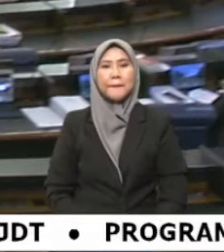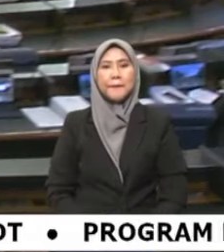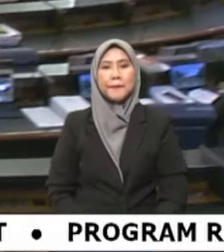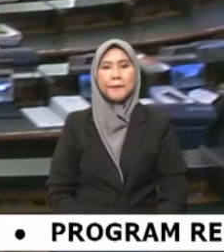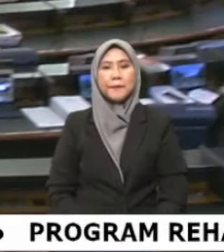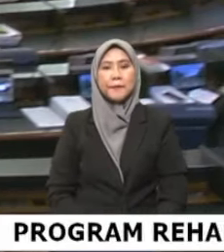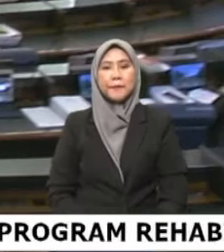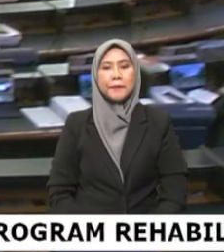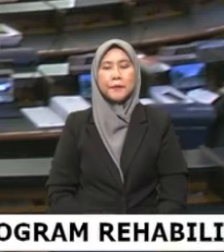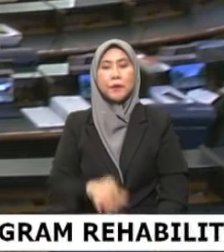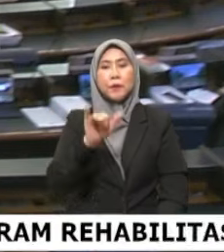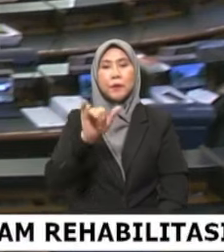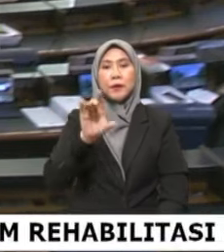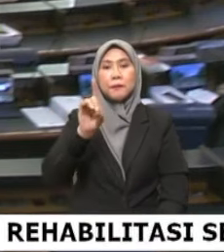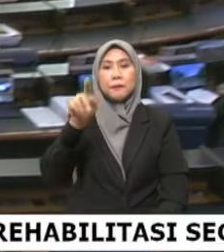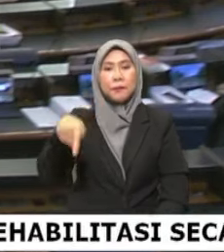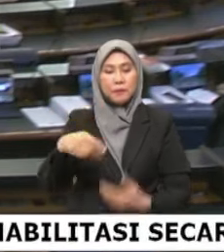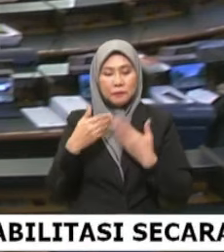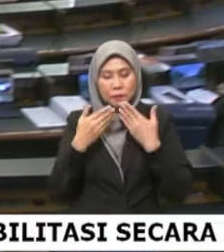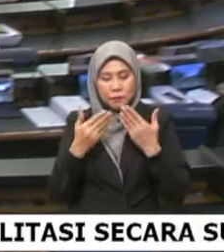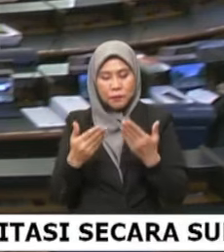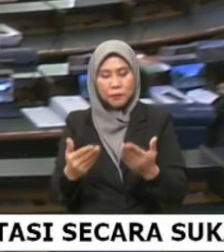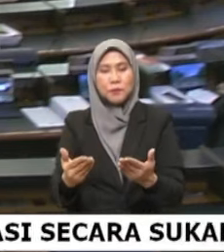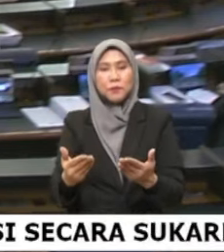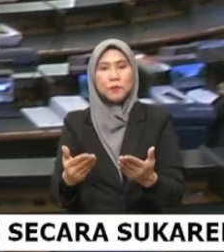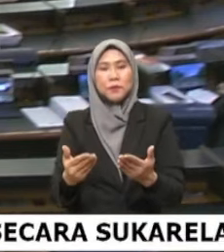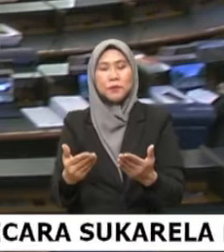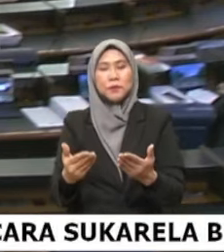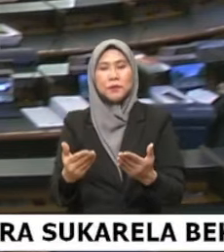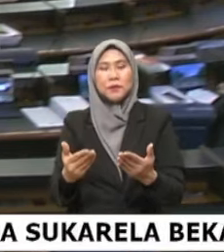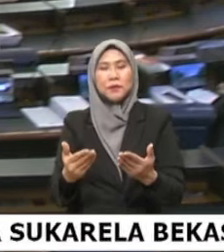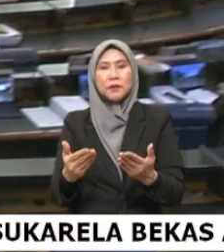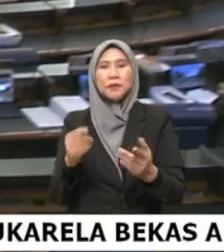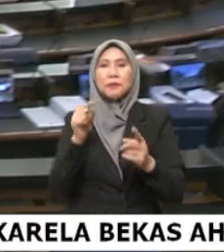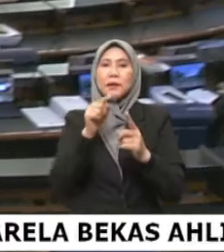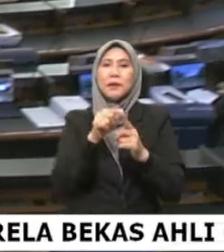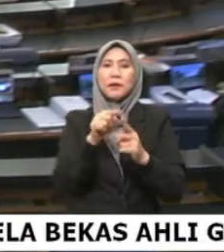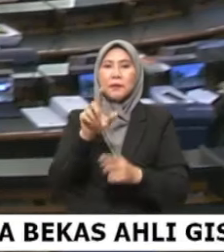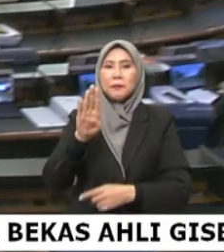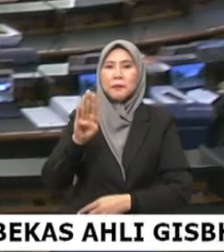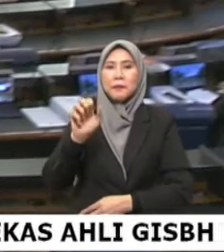Puan Yang di-Pertua, dan terima kasih kepada Bayan Baru.